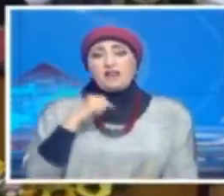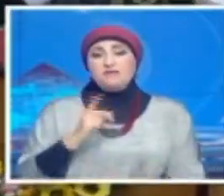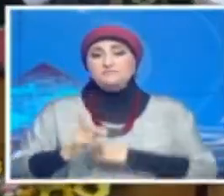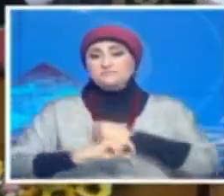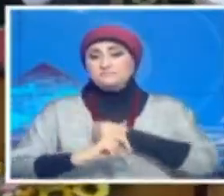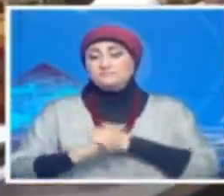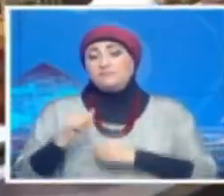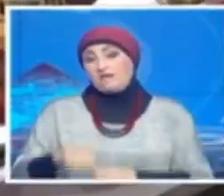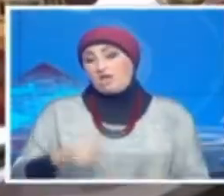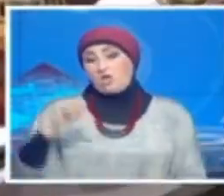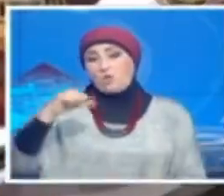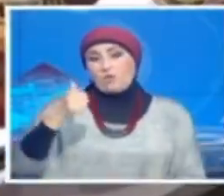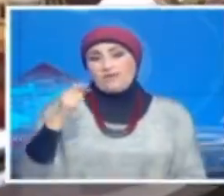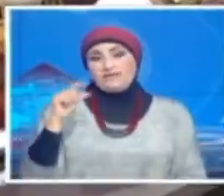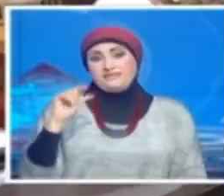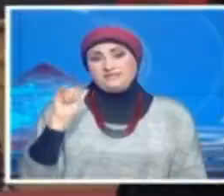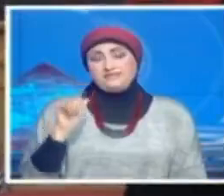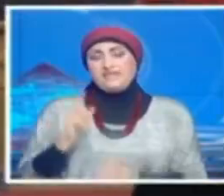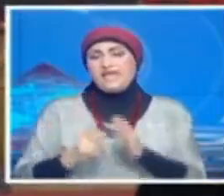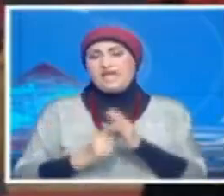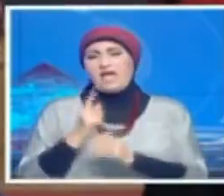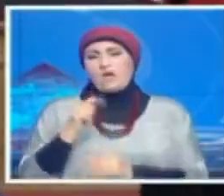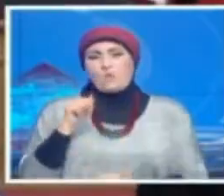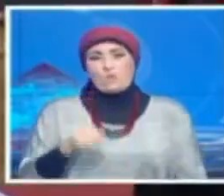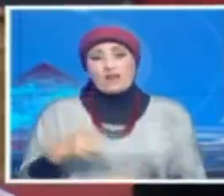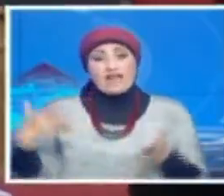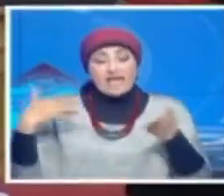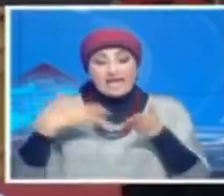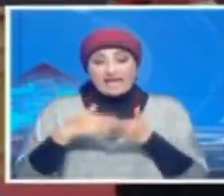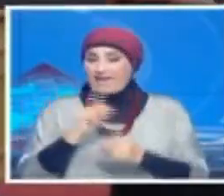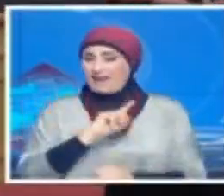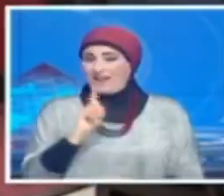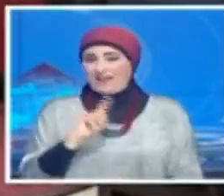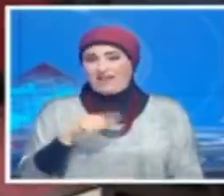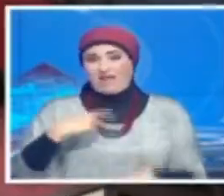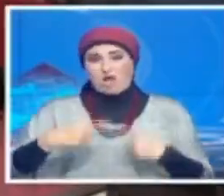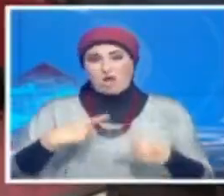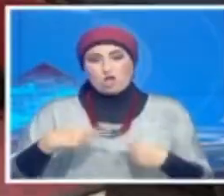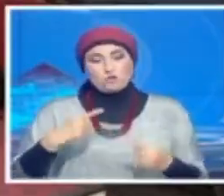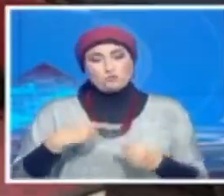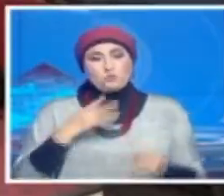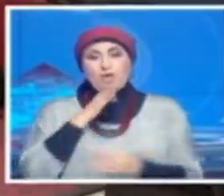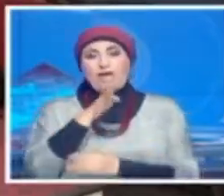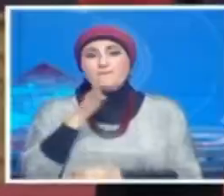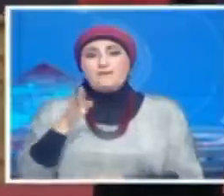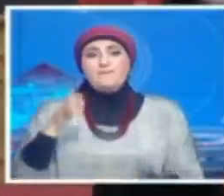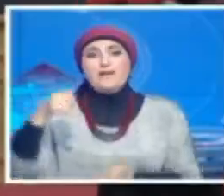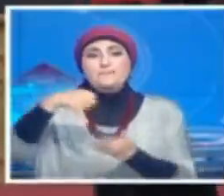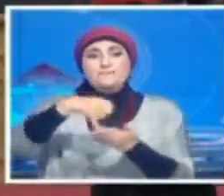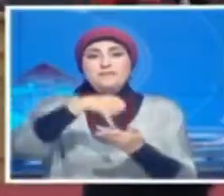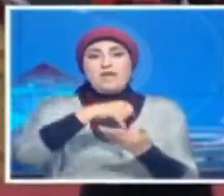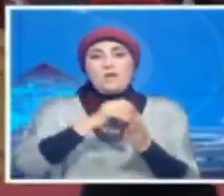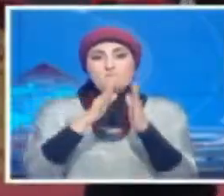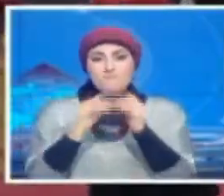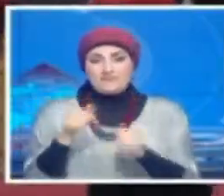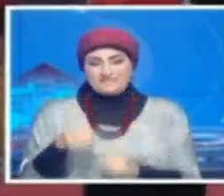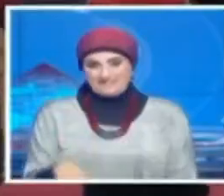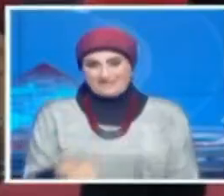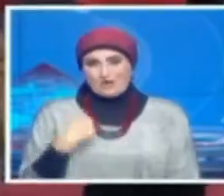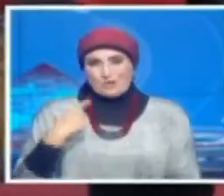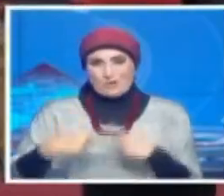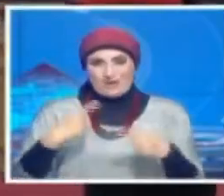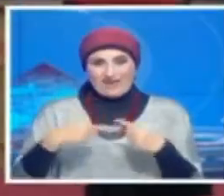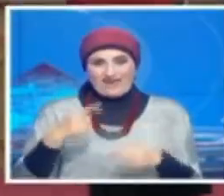جولة الوادي الجديد لم تكن الأولى وليست هي الأخيرة، بل وتستمر الجولات بأنحاء مصر التي تقفز